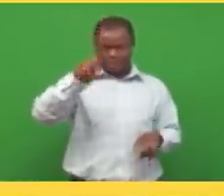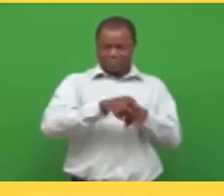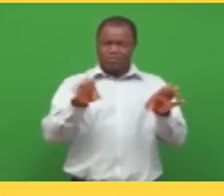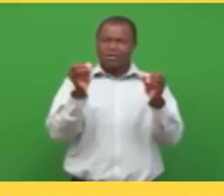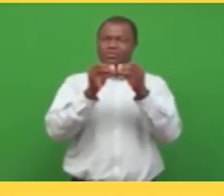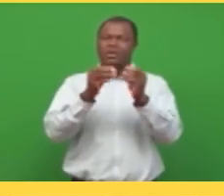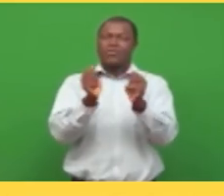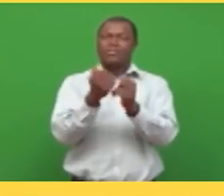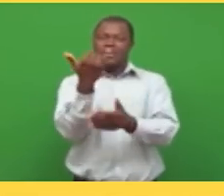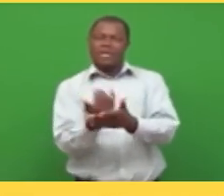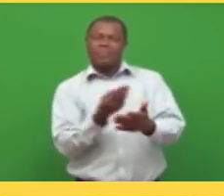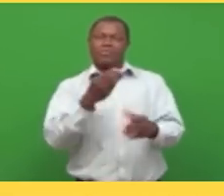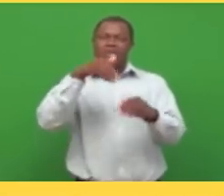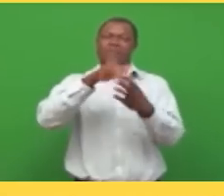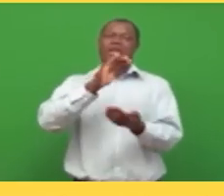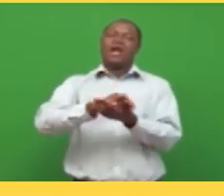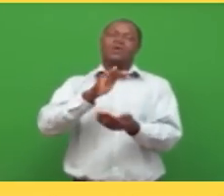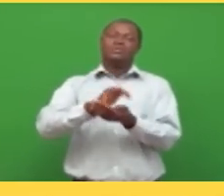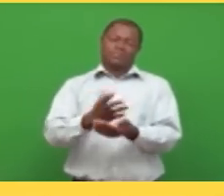nemagariro. Tinozvitenda nai.